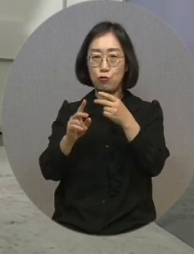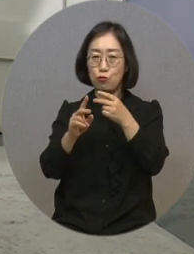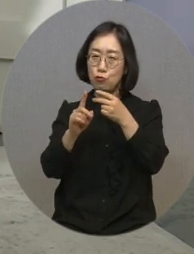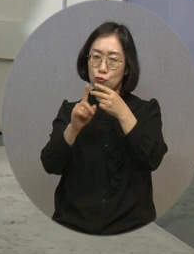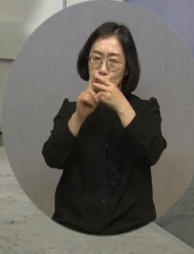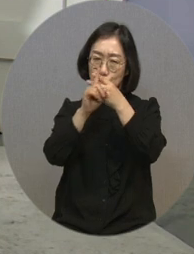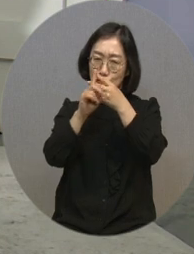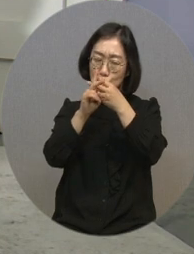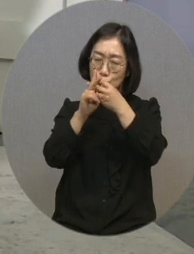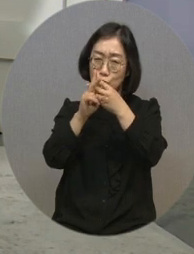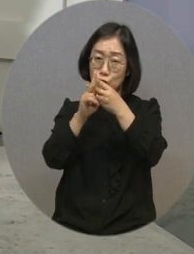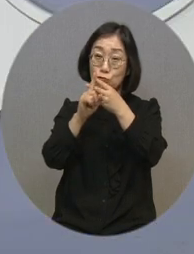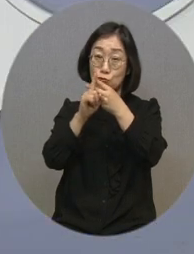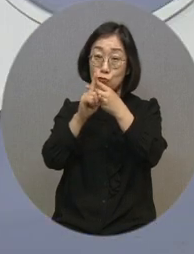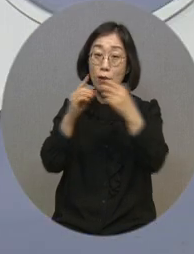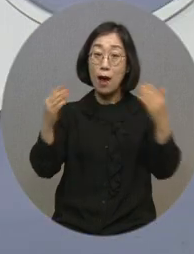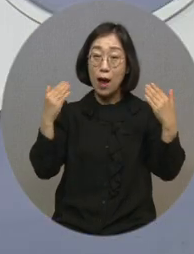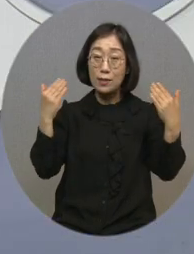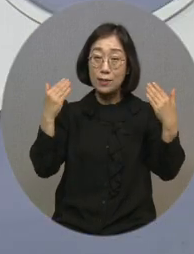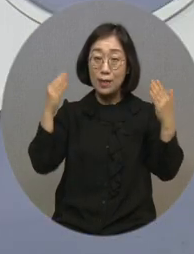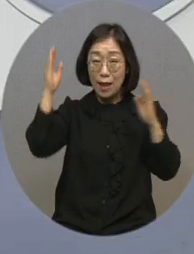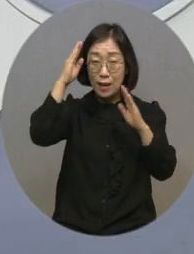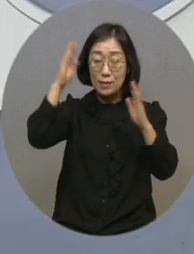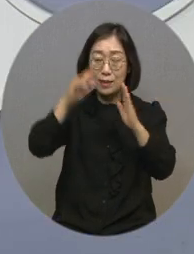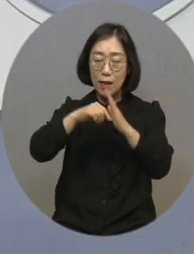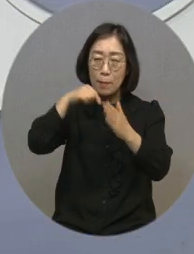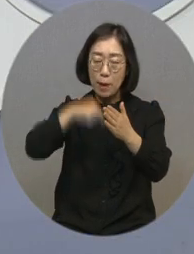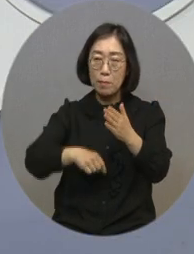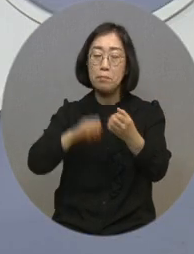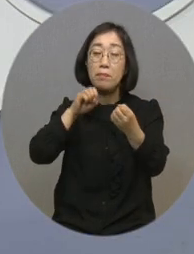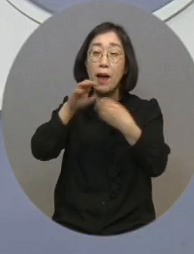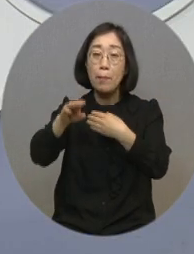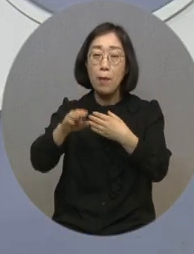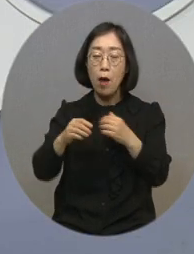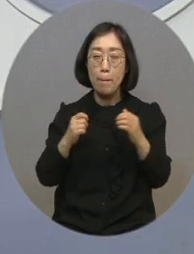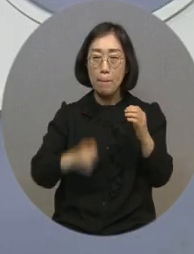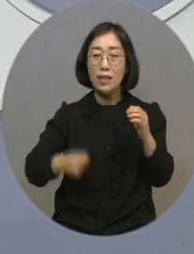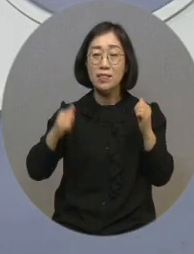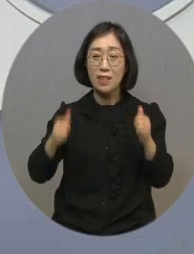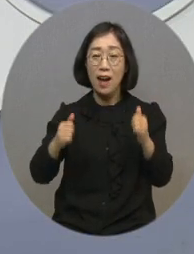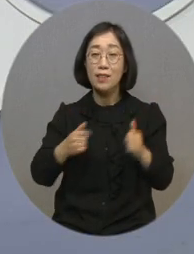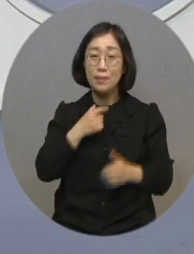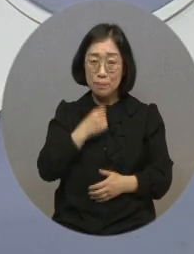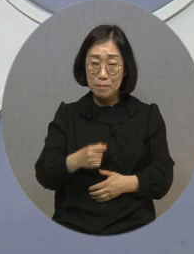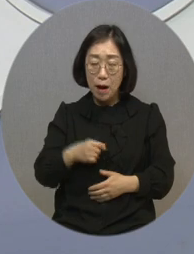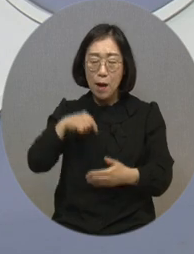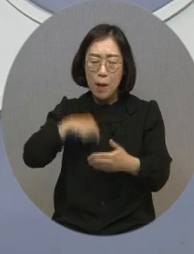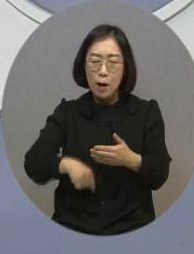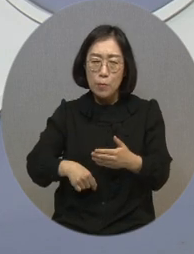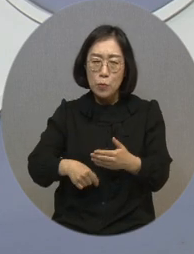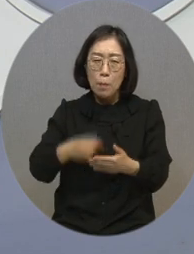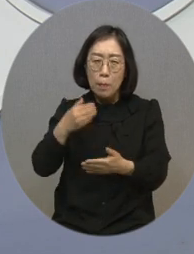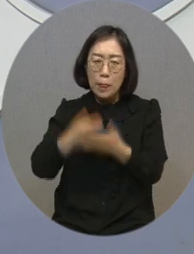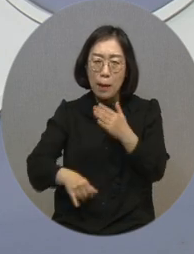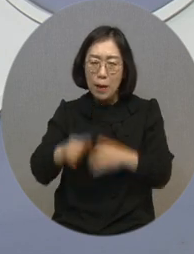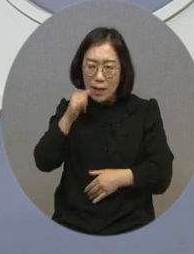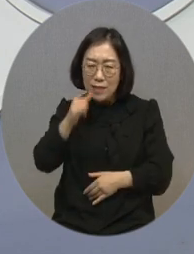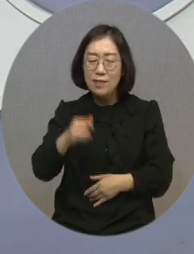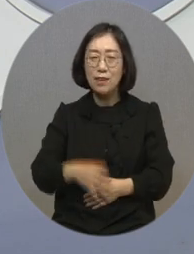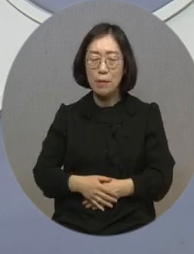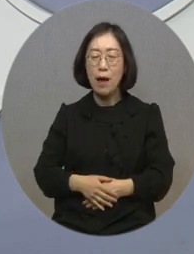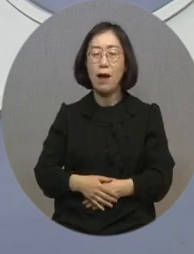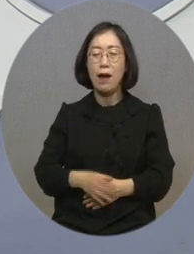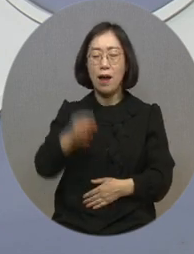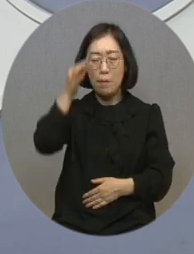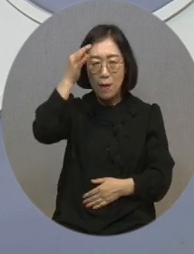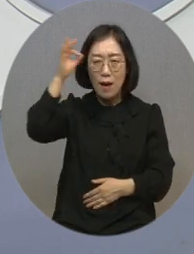그런 마음가짐이 어디 마음 한 구석에 계속 자리 잡고 있었던 것 같습니다. 아, 그렇죠. 예, 그래서 이제 그런 것도 해서 돌이켜